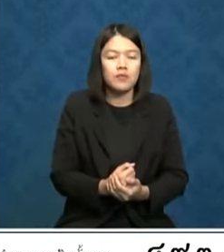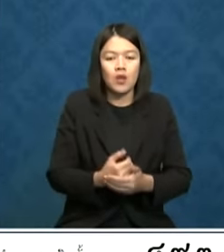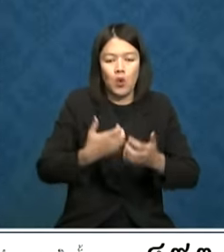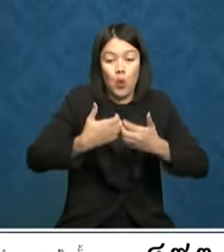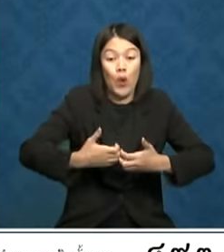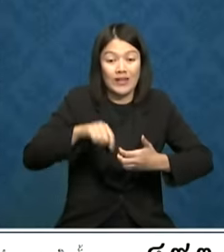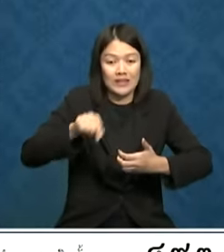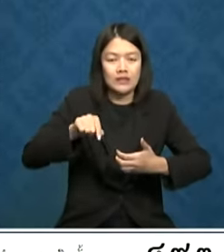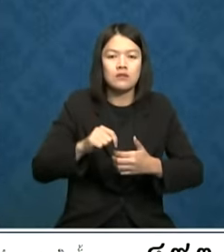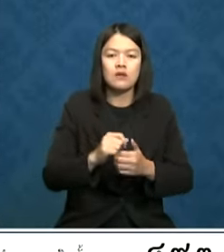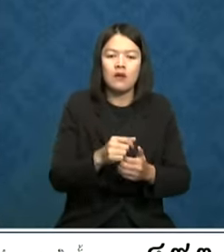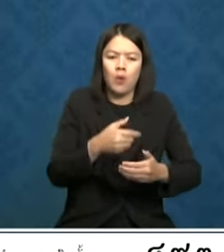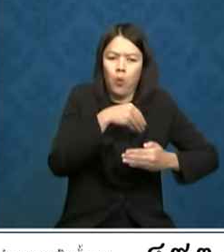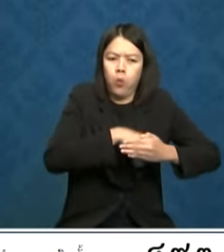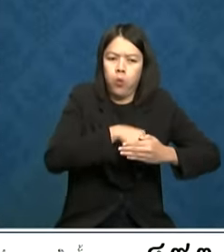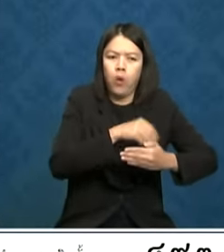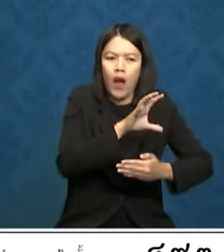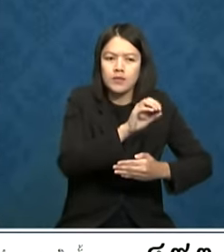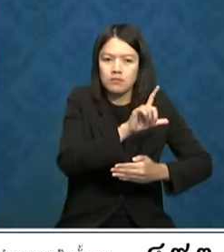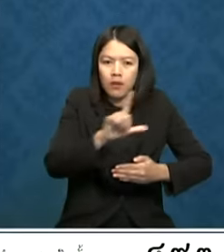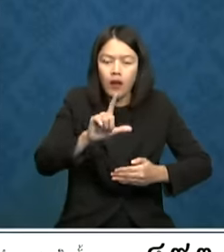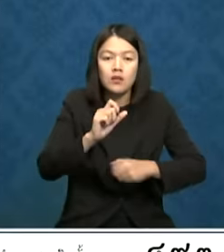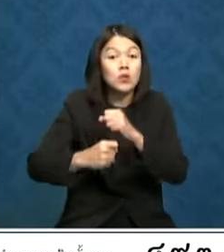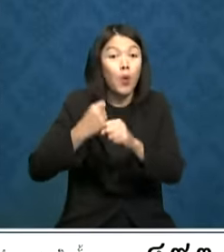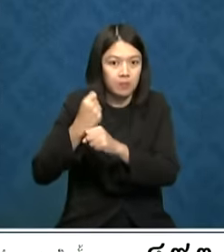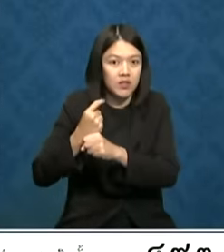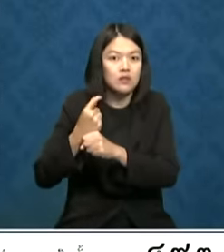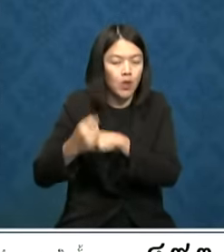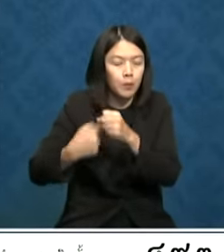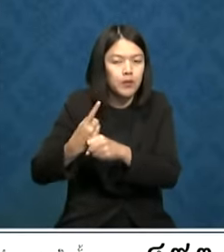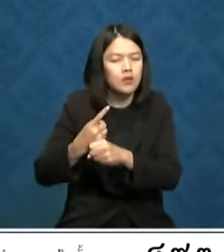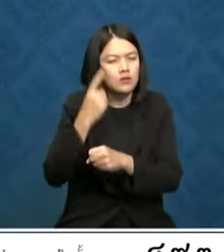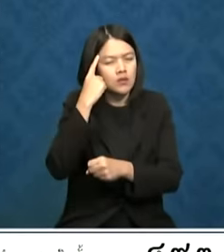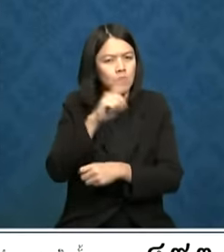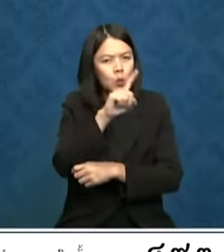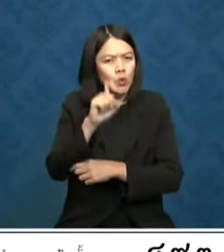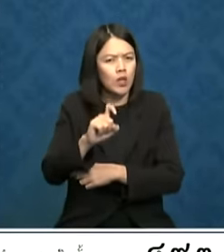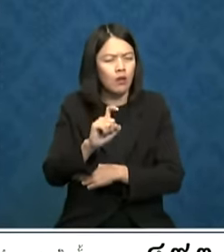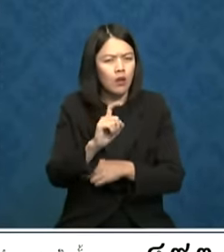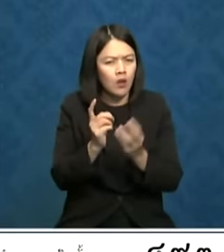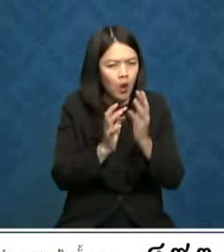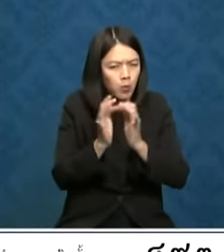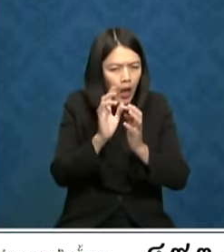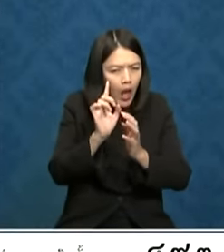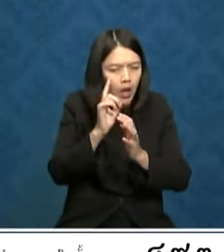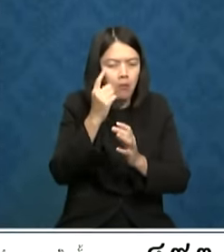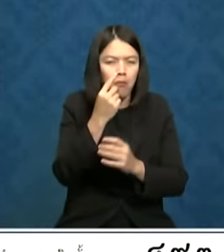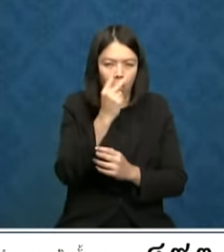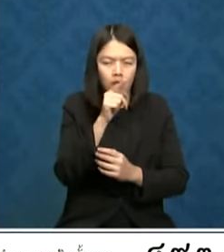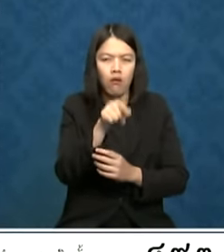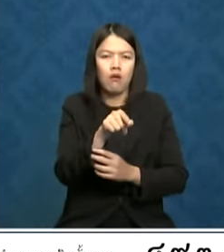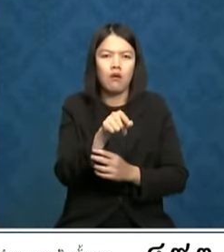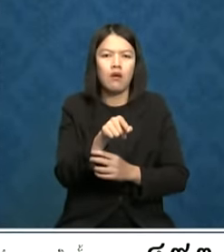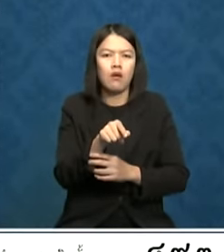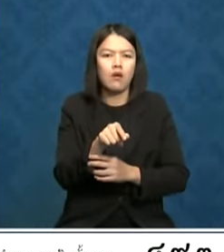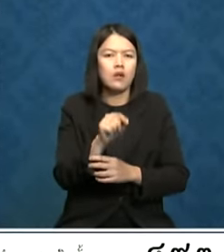งานนี้แล้วจะได้กำไรเพิ่มเป็น 50ล้านบาทต่อปีดิฉันสงสัยอย่างมากนะคะว่าช่านคำนวณจากอะไรสูตรไหนนะคะหรือว่าท่านมี